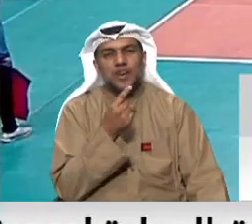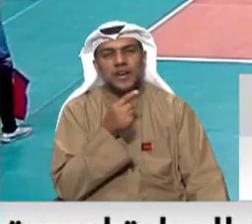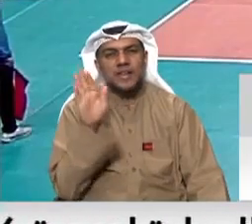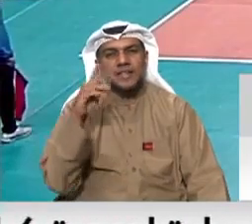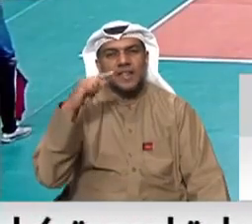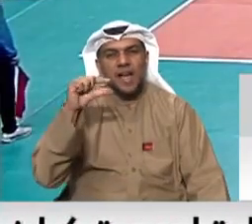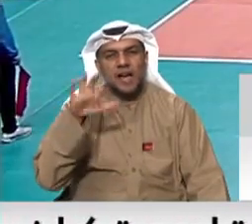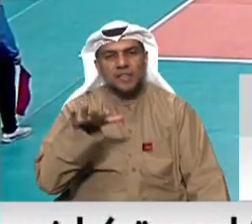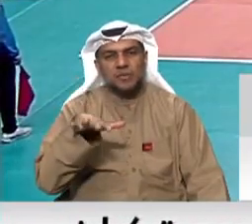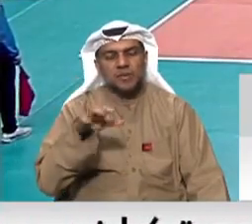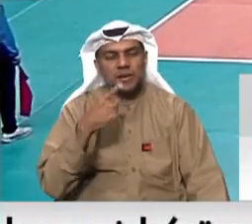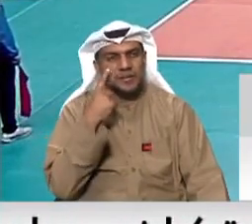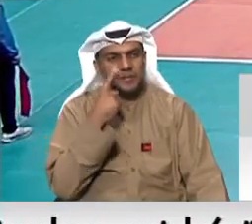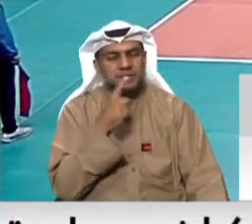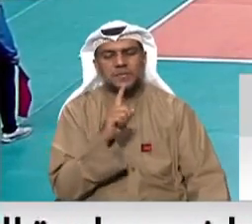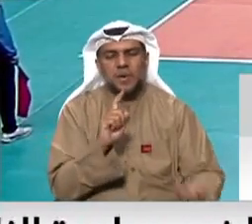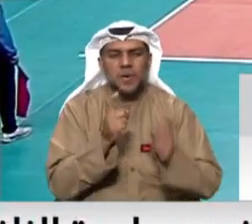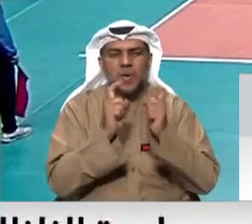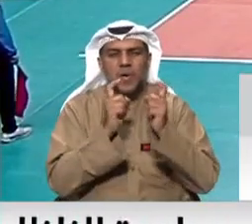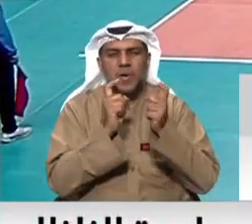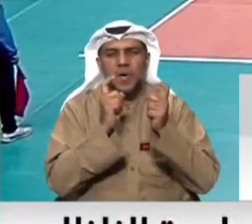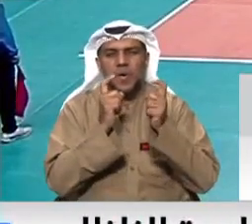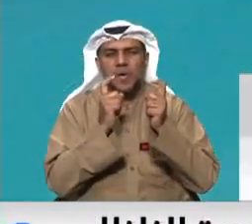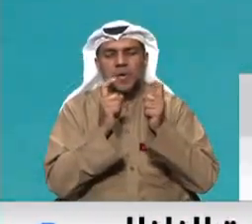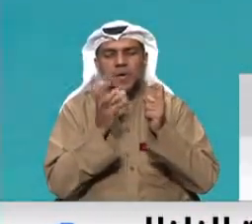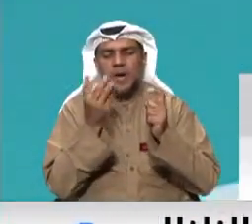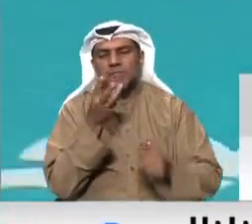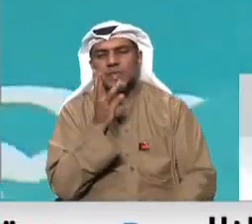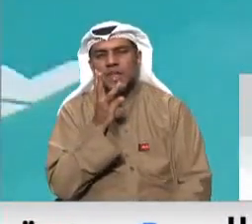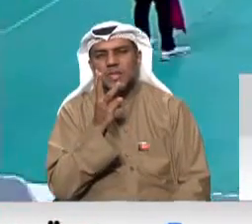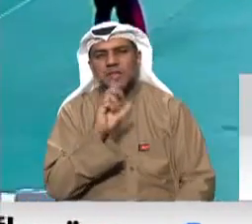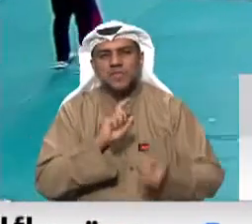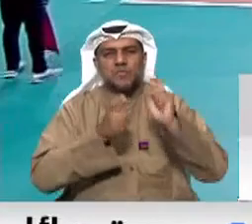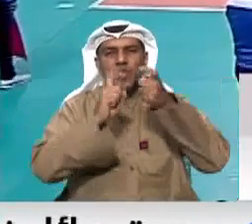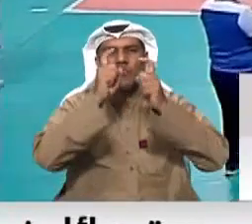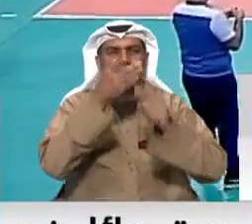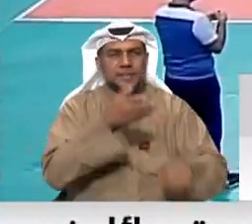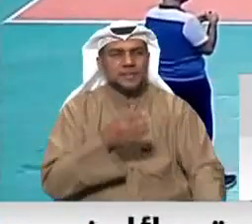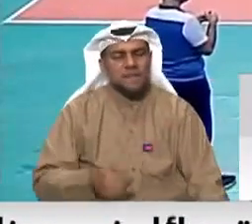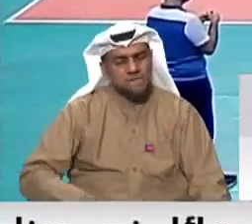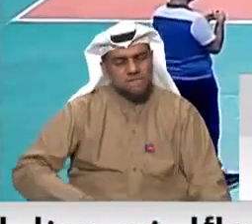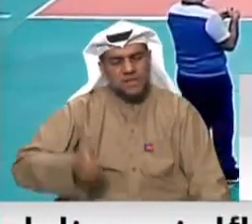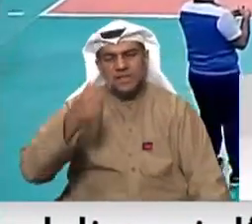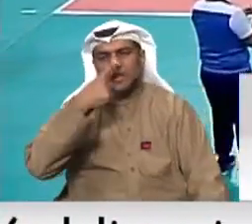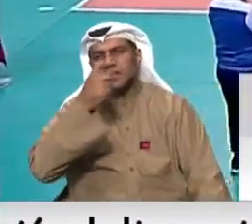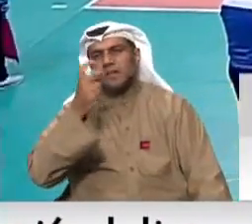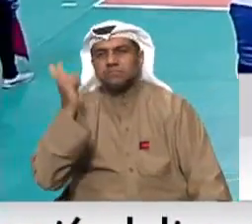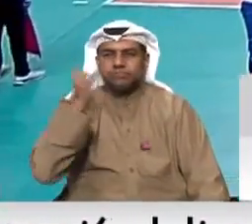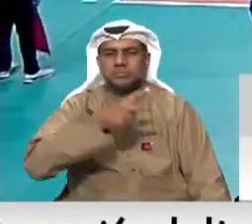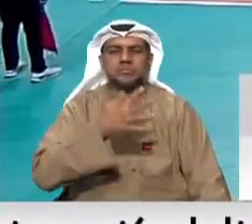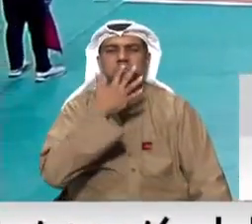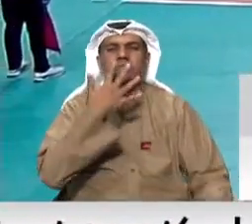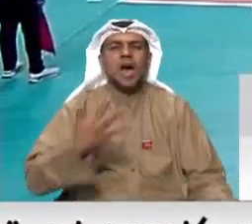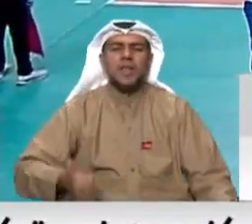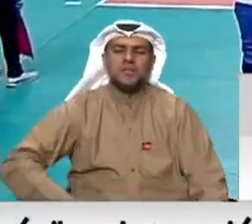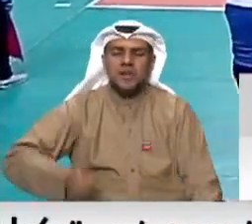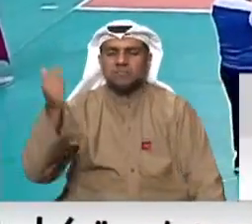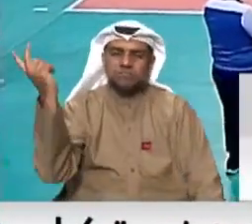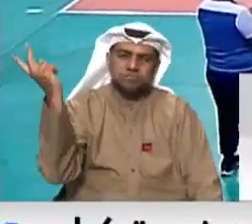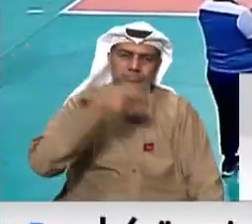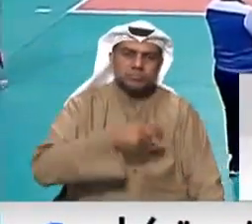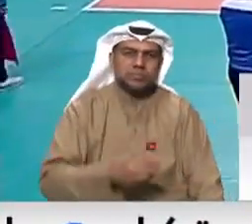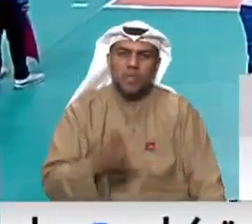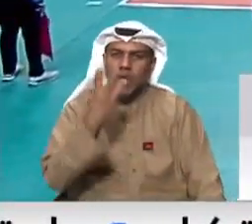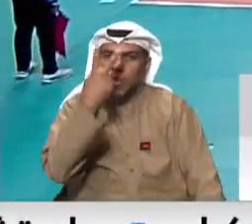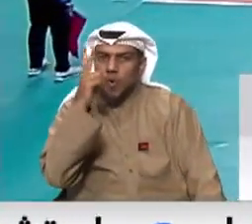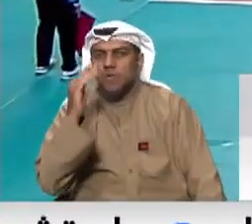المغطاة ضمن منافسات المرحلة 13 من المسابقة. بهذا الفوز رفع القادسية رصيده إلى 23 نقطة